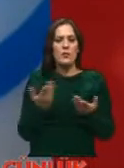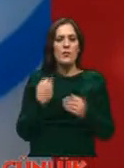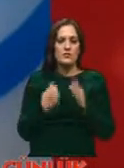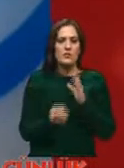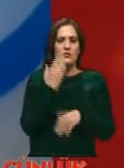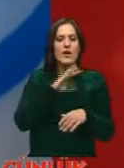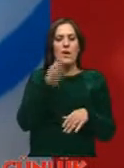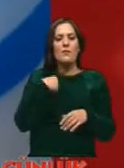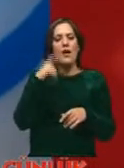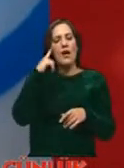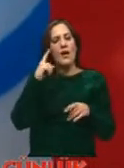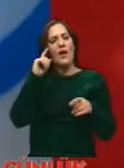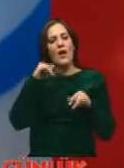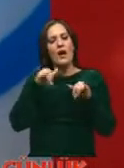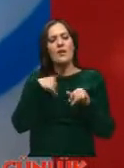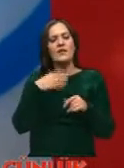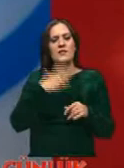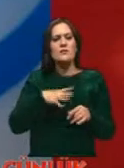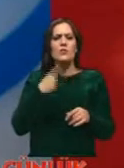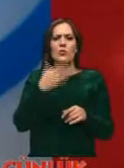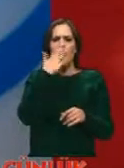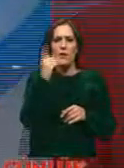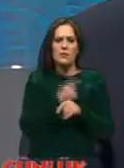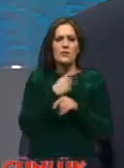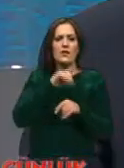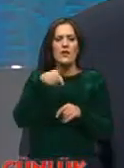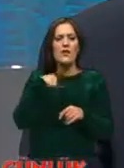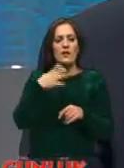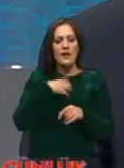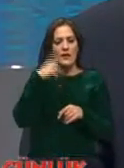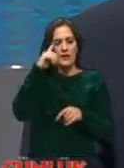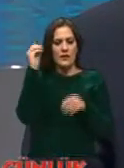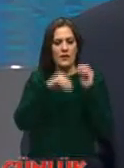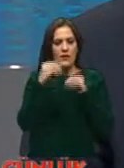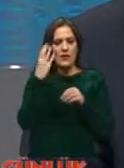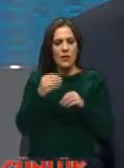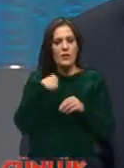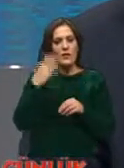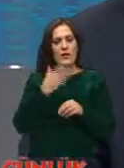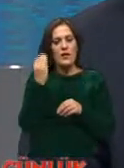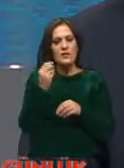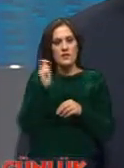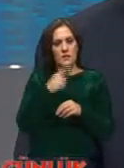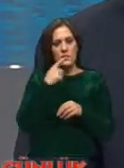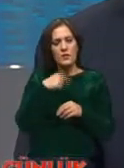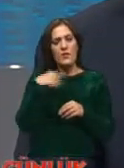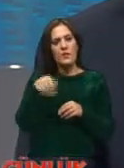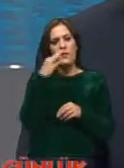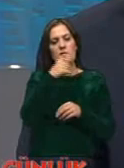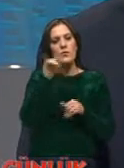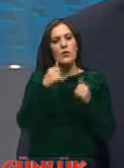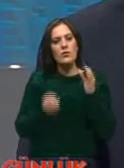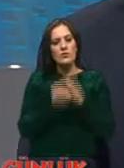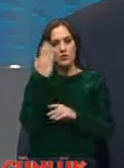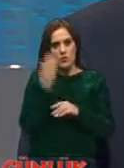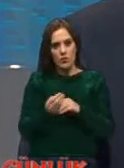yani. Esinleniliyor her durumda. İster istemez. Yani doğal bir şey aslında. O esinlenmek, o size yani daha iyisini yaparım deyip ona benzer bir oyun çıkarıyor